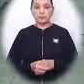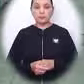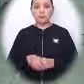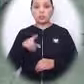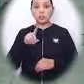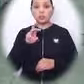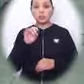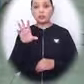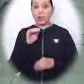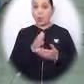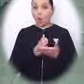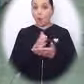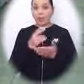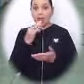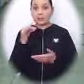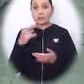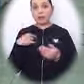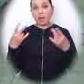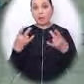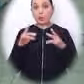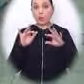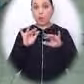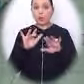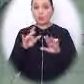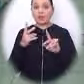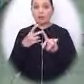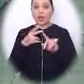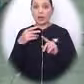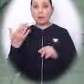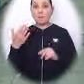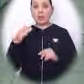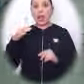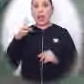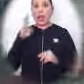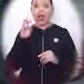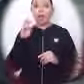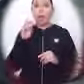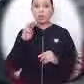Те же самые операции нам необходимо проделать со вторым карманом.